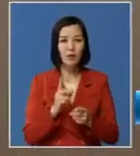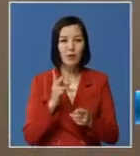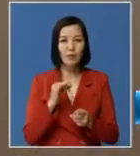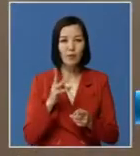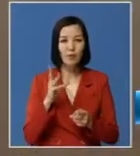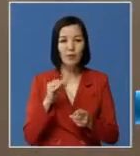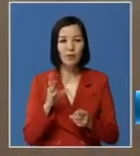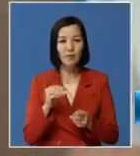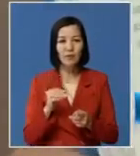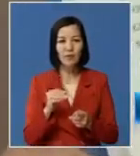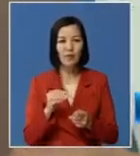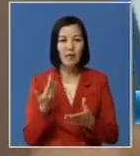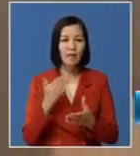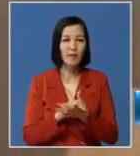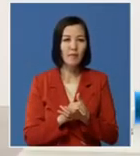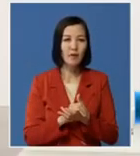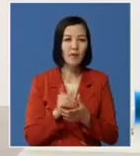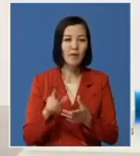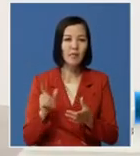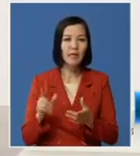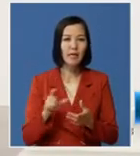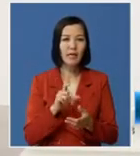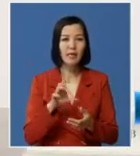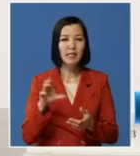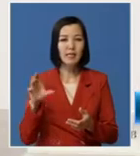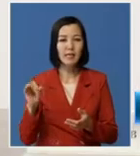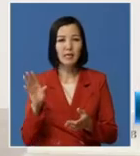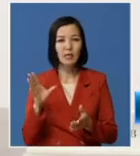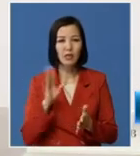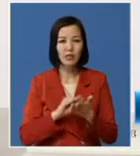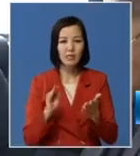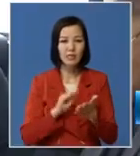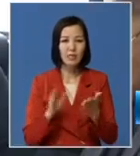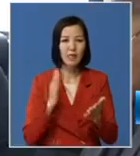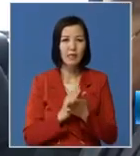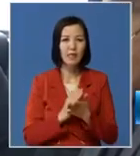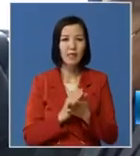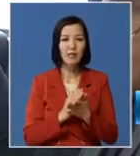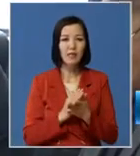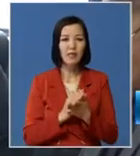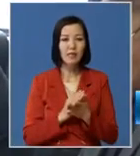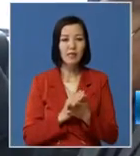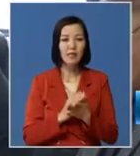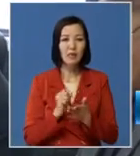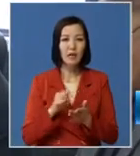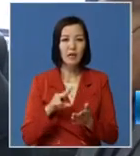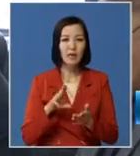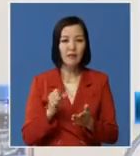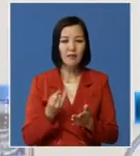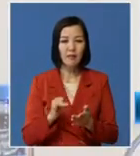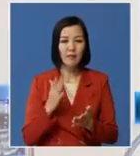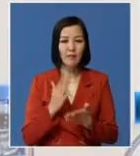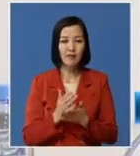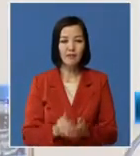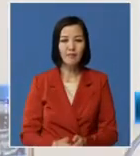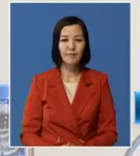айналған Үмбетов жайлы танымал тұлғалардың эсселері топтастырылған. Қатарында белгілі жазушы Асқар Алтай